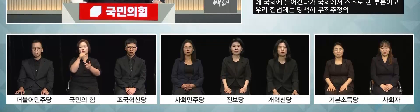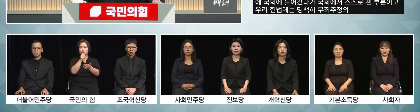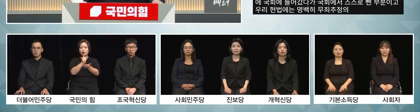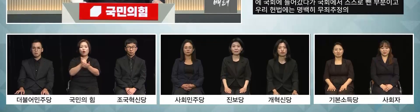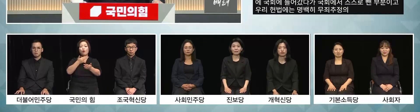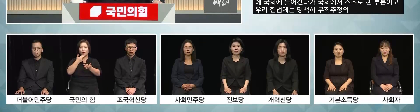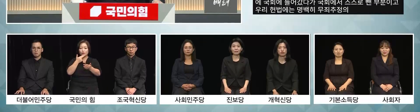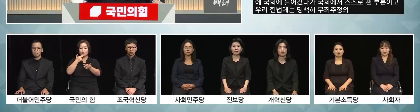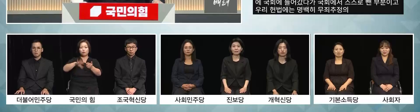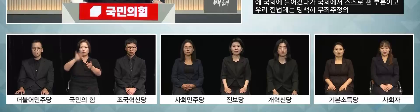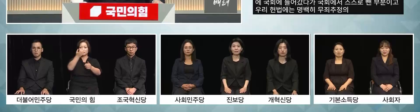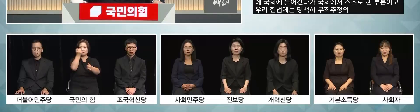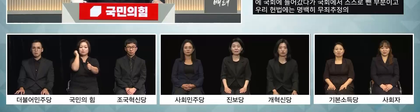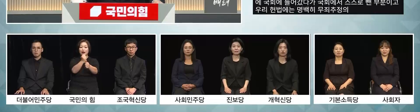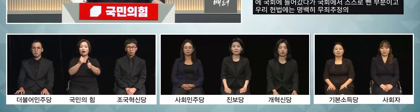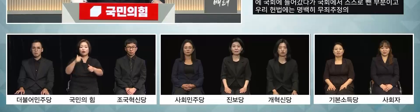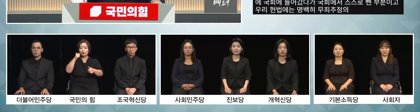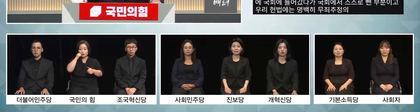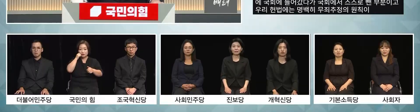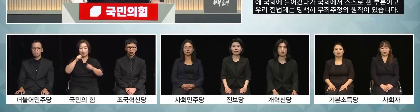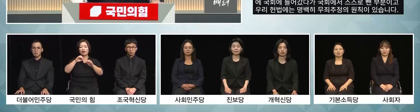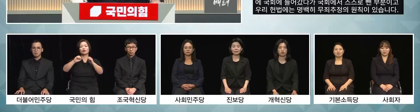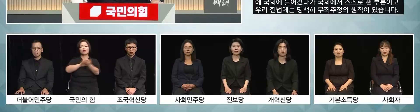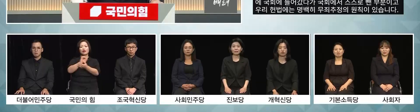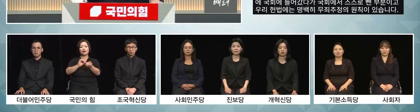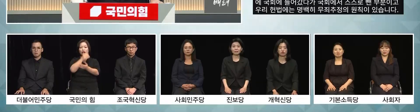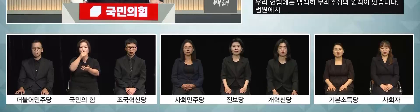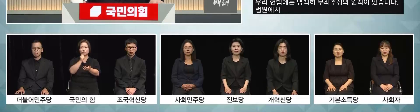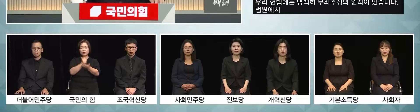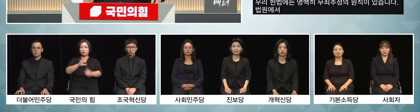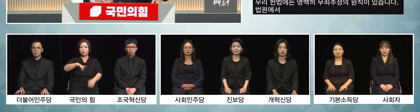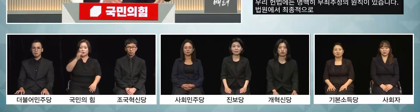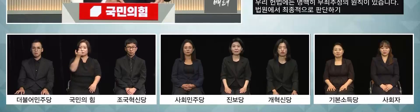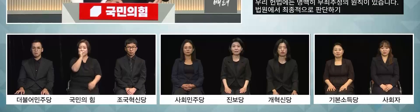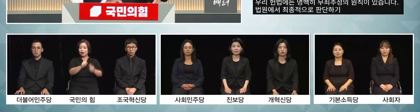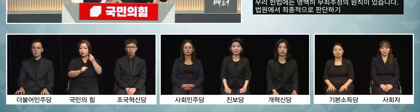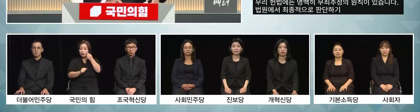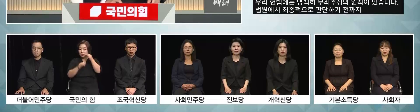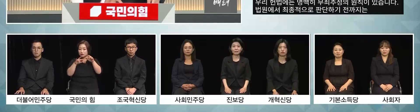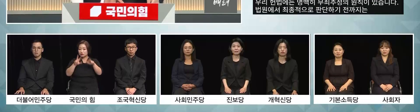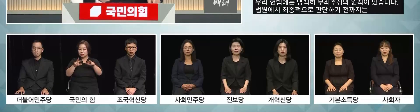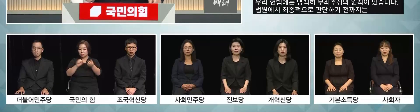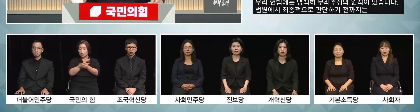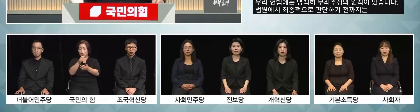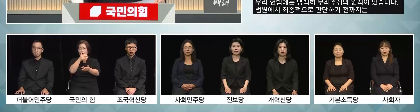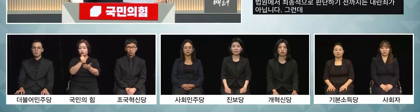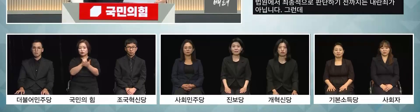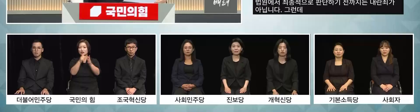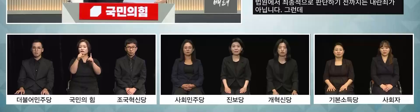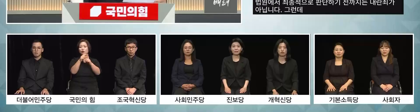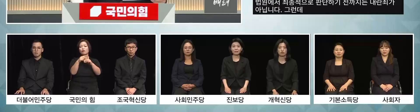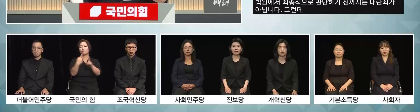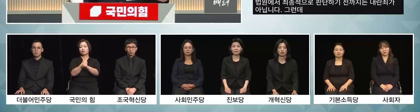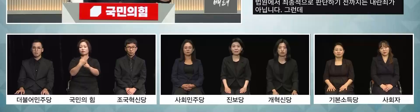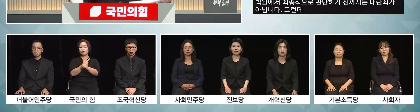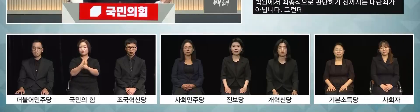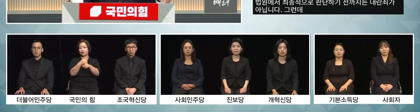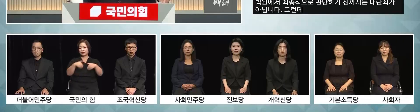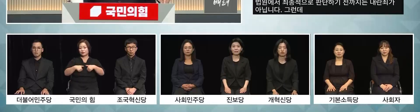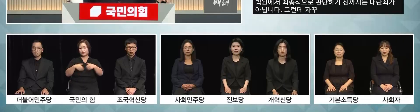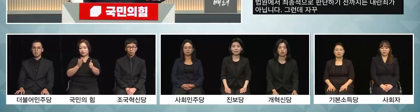최종적으로 내란죄라고 판단할 때까지는 내란죄가 아닌 것입니다. 근데 자꾸 내란죄라고 하시는데 그 용어를 좀 고쳐주셔야 될 것